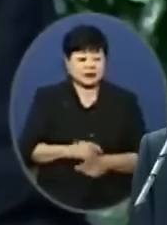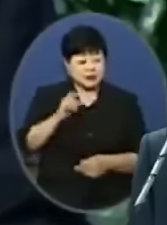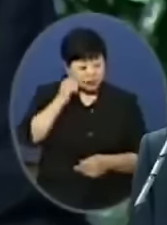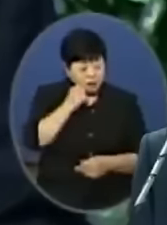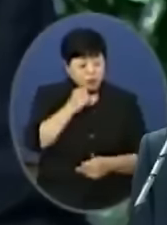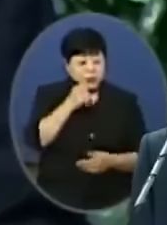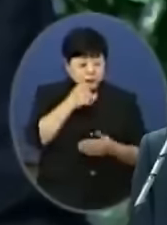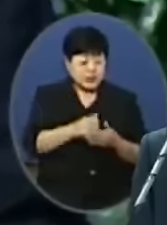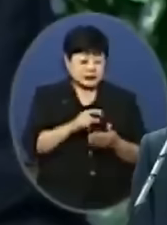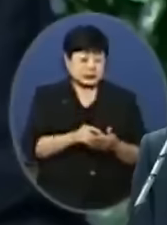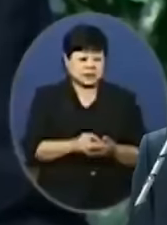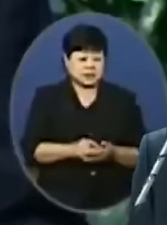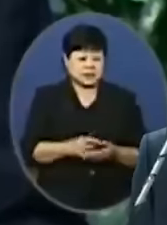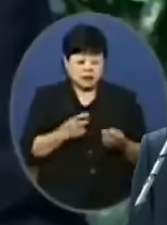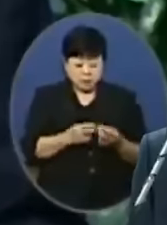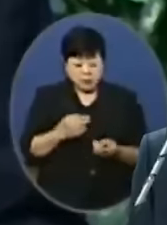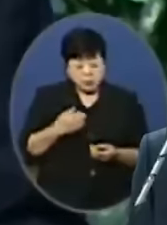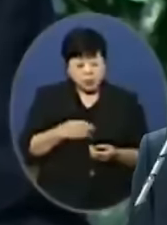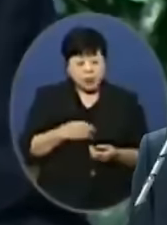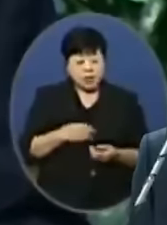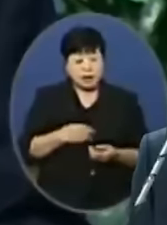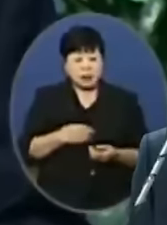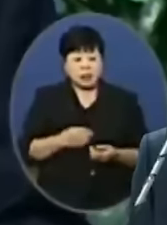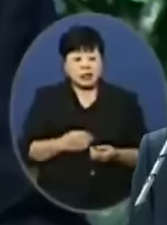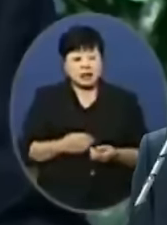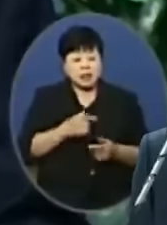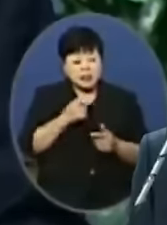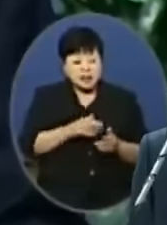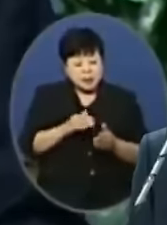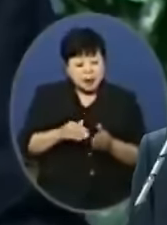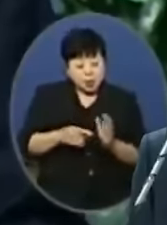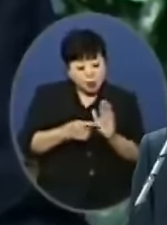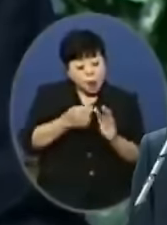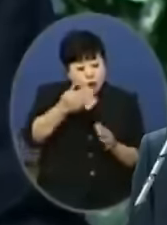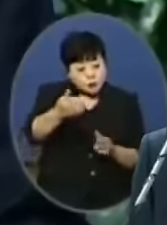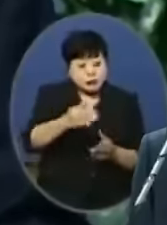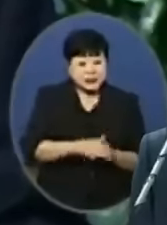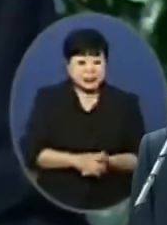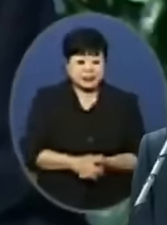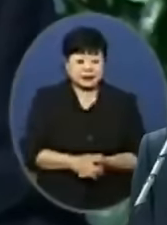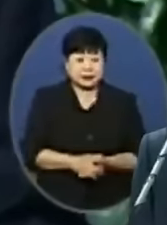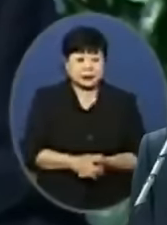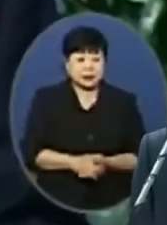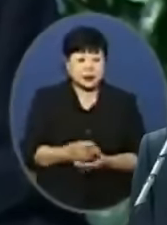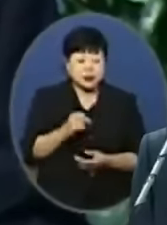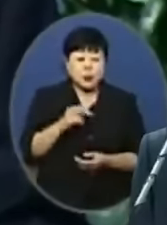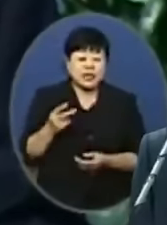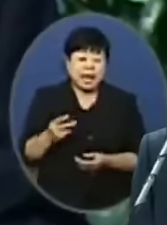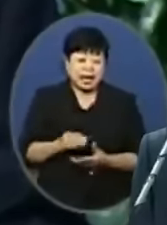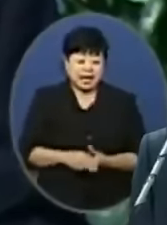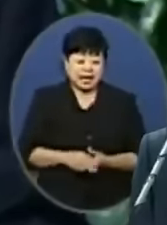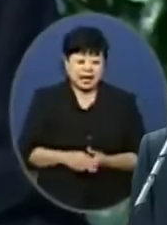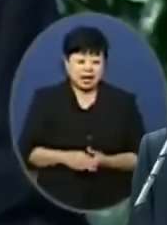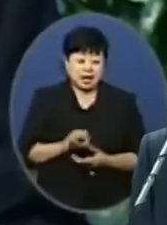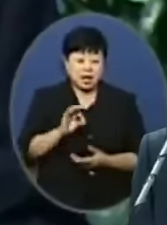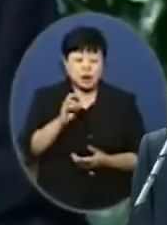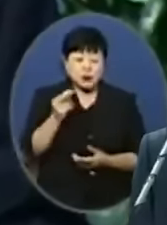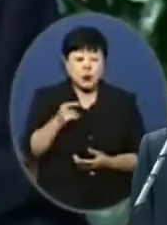어려움에 처해서 어찌할지를 모르고 당황할 때 예비한 것을 보여주시는 것입니다. 요나가